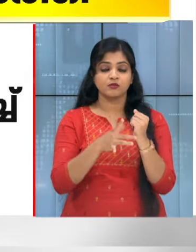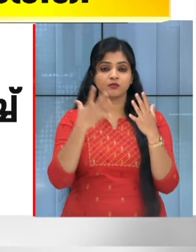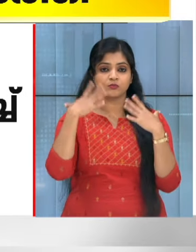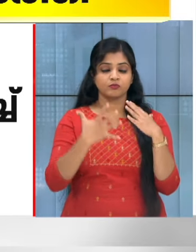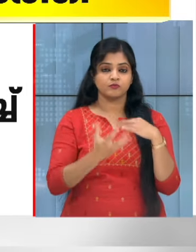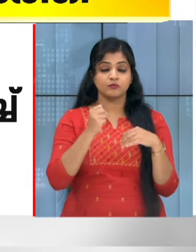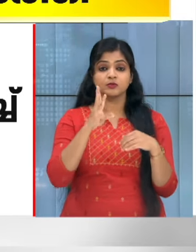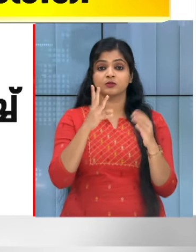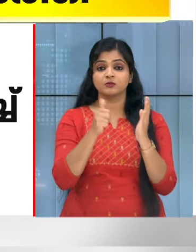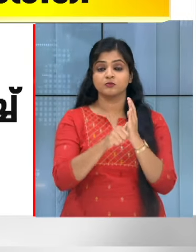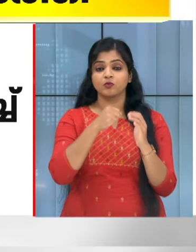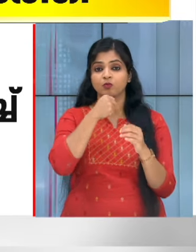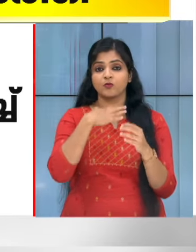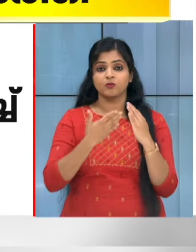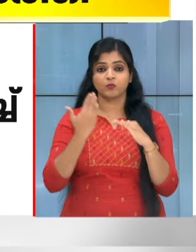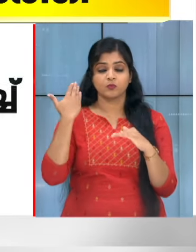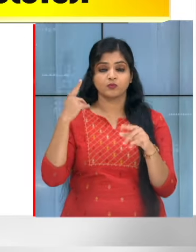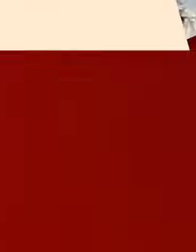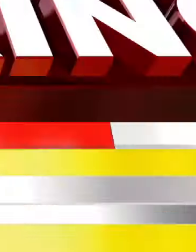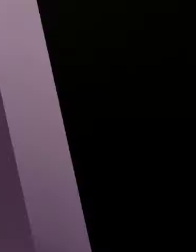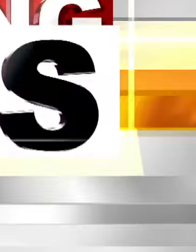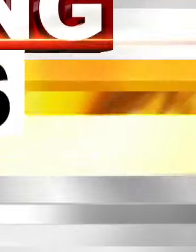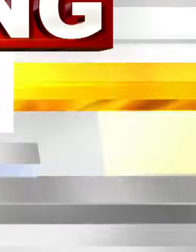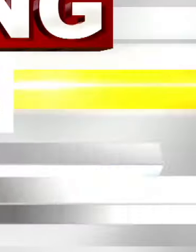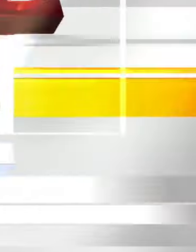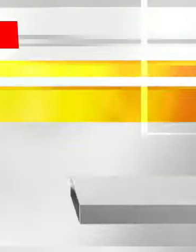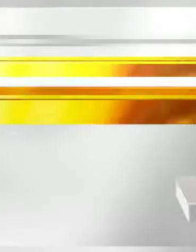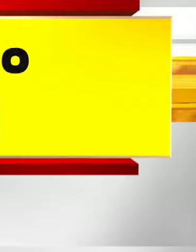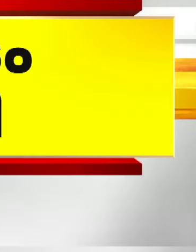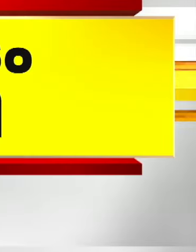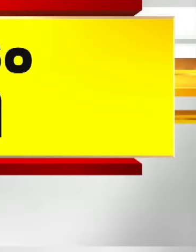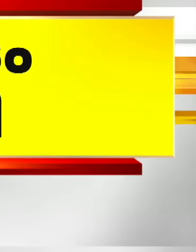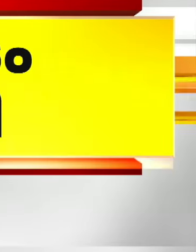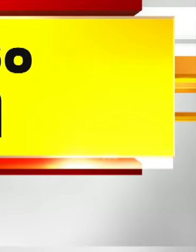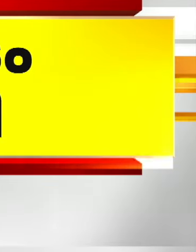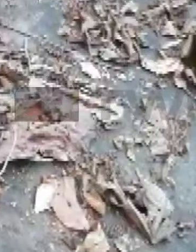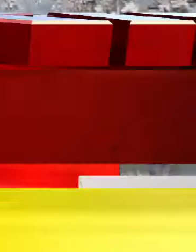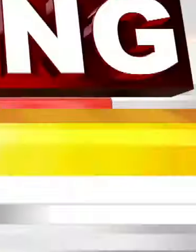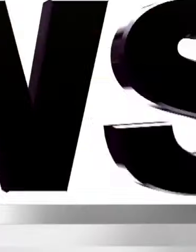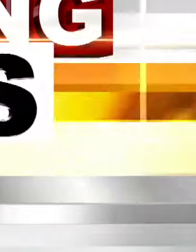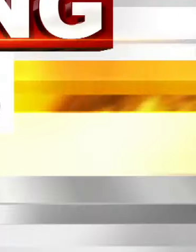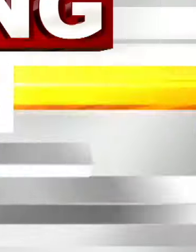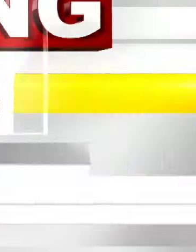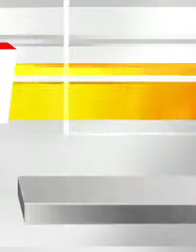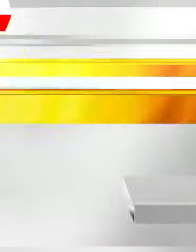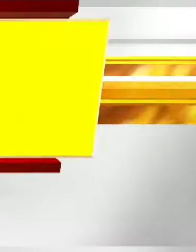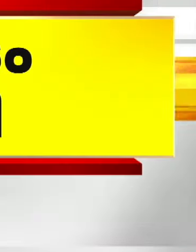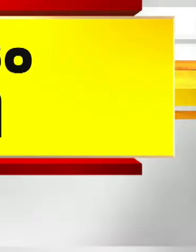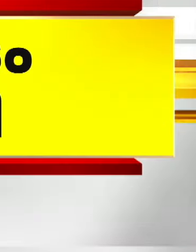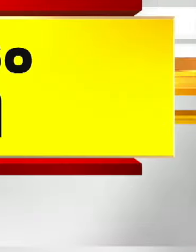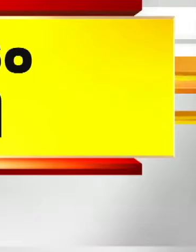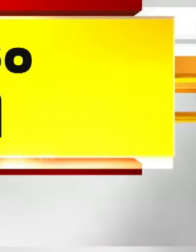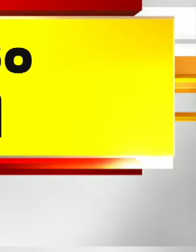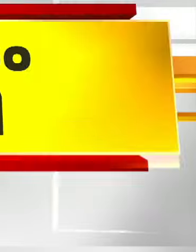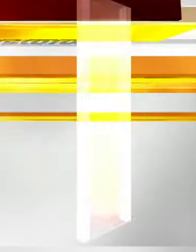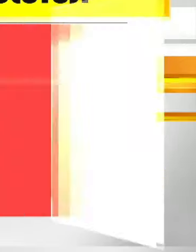മാസത്തെ പഴക്കമുണ്ട് എന്നുള്ളതാണ് നിലവിൽ പോലീസ് പ്രാഥമിക നിഗമനത്തിൽ എത്തിയിരിക്കുന്നത്. അവിടെ ഫോറൻസിക് ഉദ്യോഗസ്ഥരടക്കം എത്തി തെളിവ് ശേഖരിക്കുകയും ചെയ്തു. അസ്ഥികൂടത്തിൻ്റെ അടുത്ത് നിന്ന്